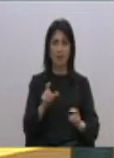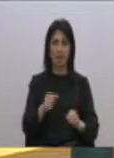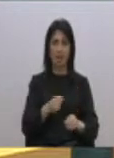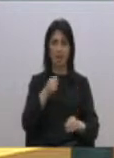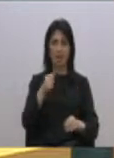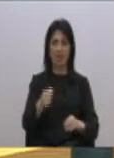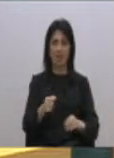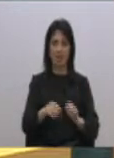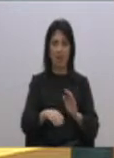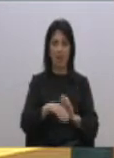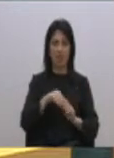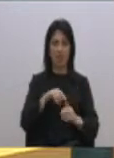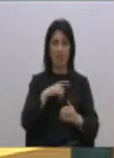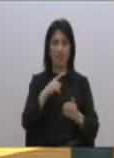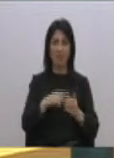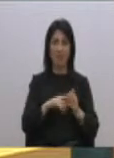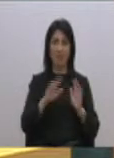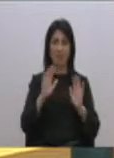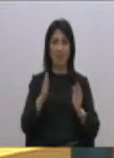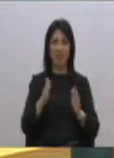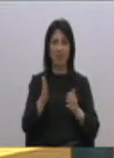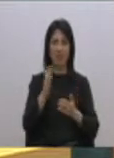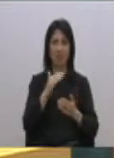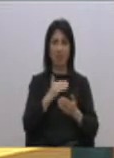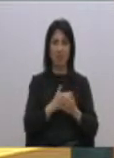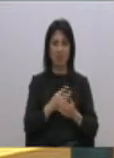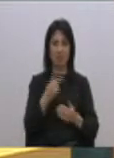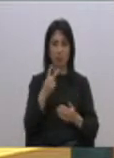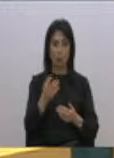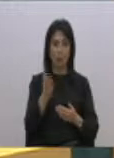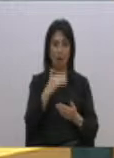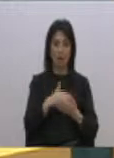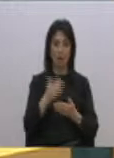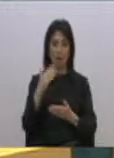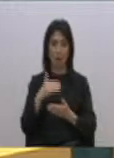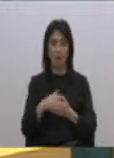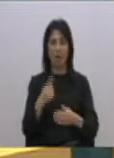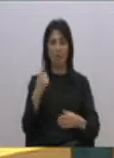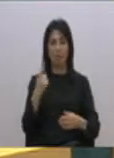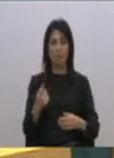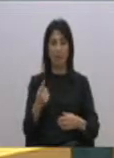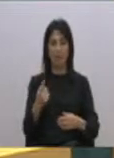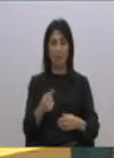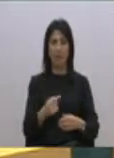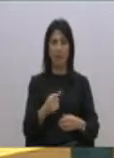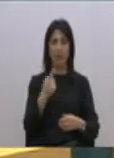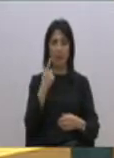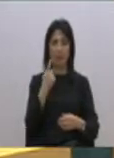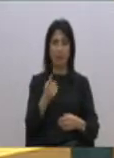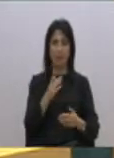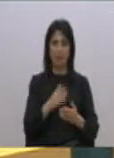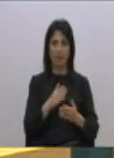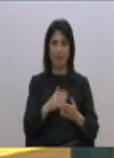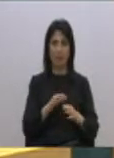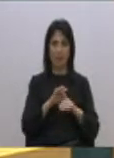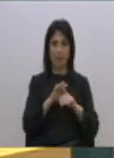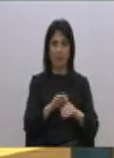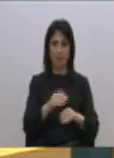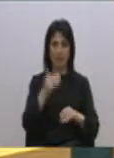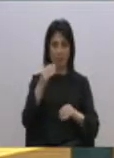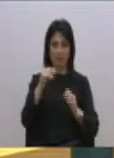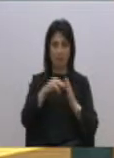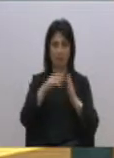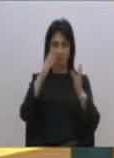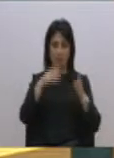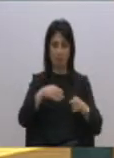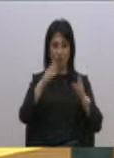დანიშნა არჩევის საკითხი ხდება შემდეგი ორი ეტაპით. პირველი, ეს არის ტარდება მათი